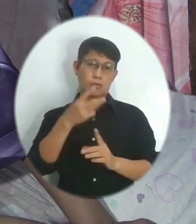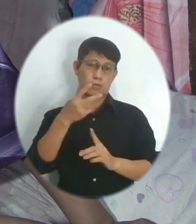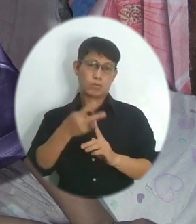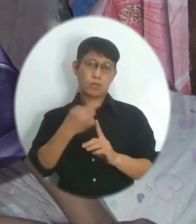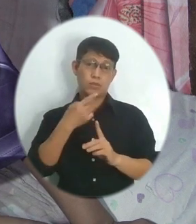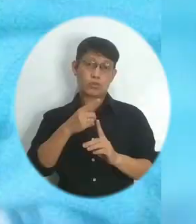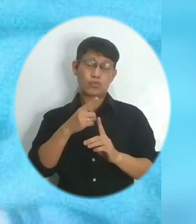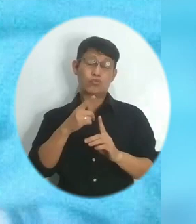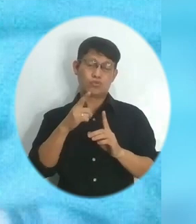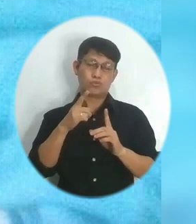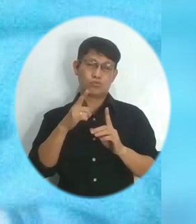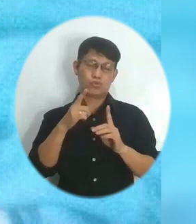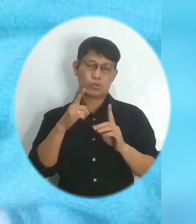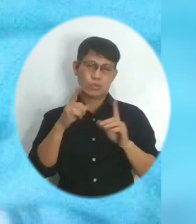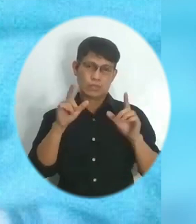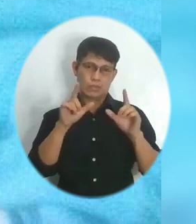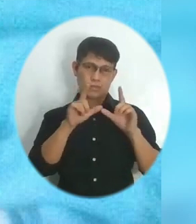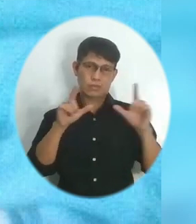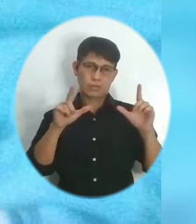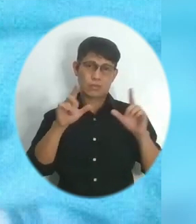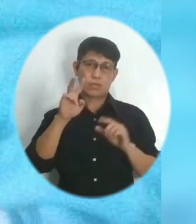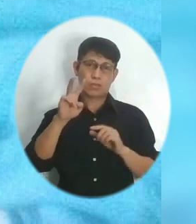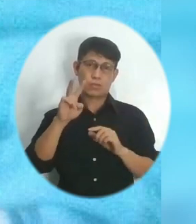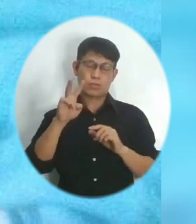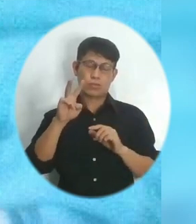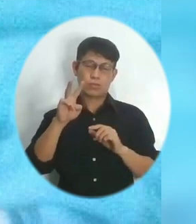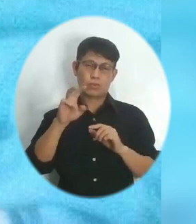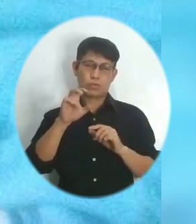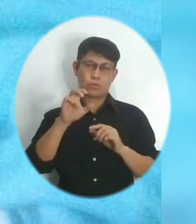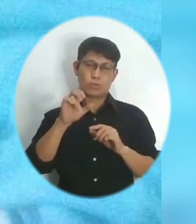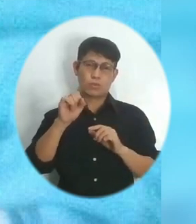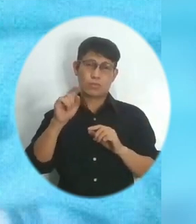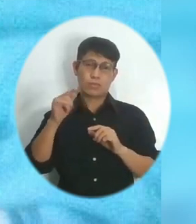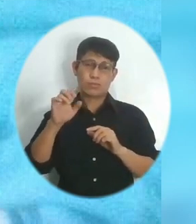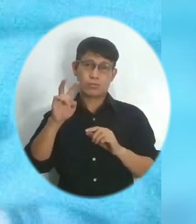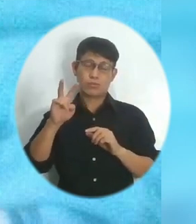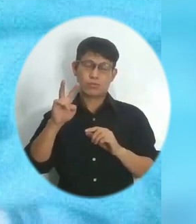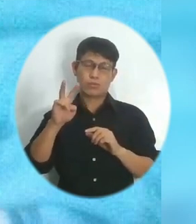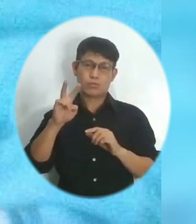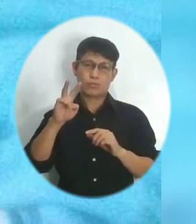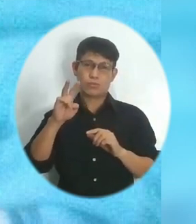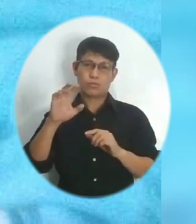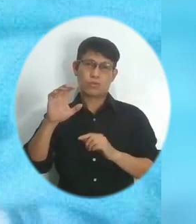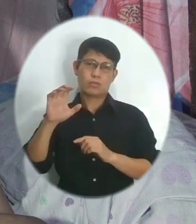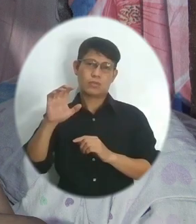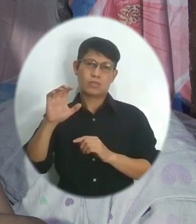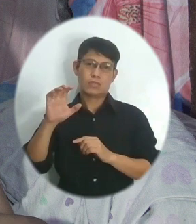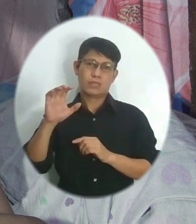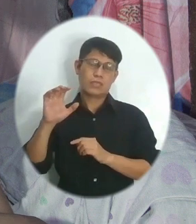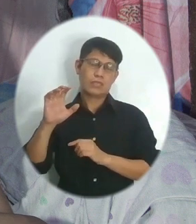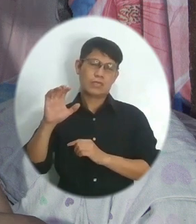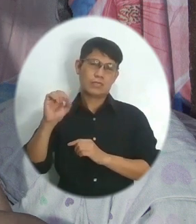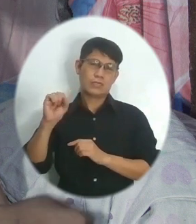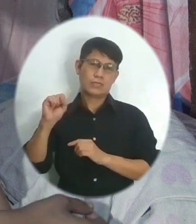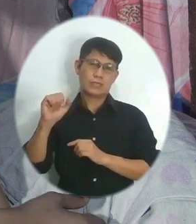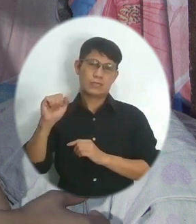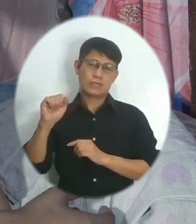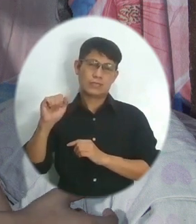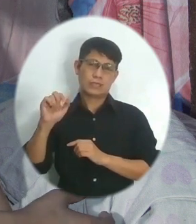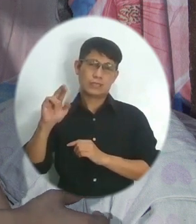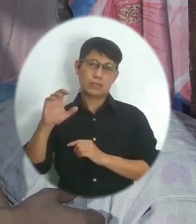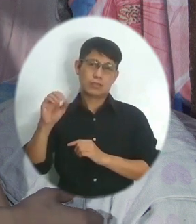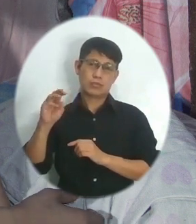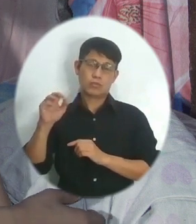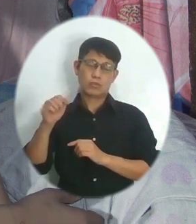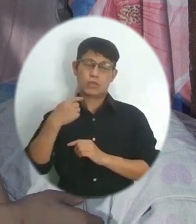lumabas po na stage 2 cancer, rhabdomyosarcoma po. Yung chemotherapy niya po, sir,